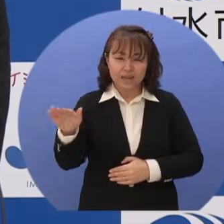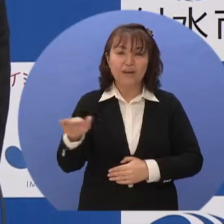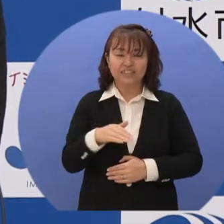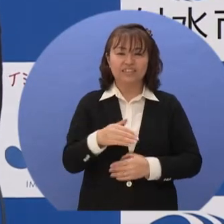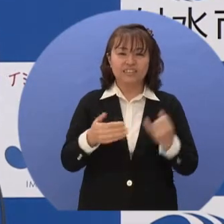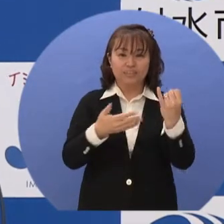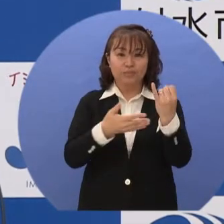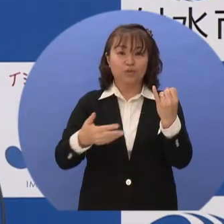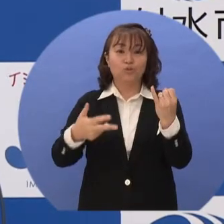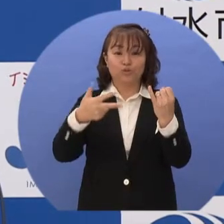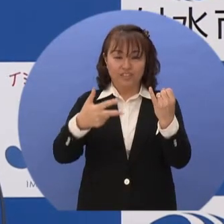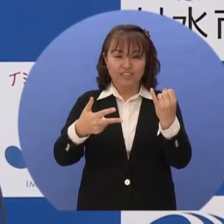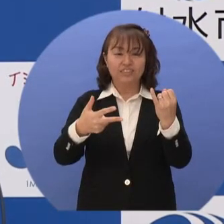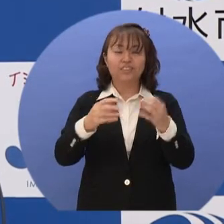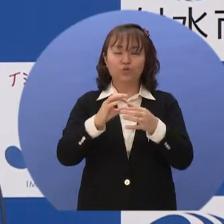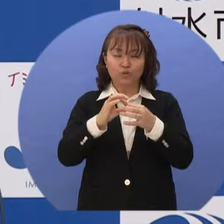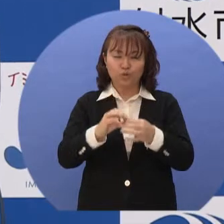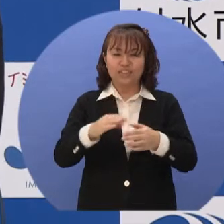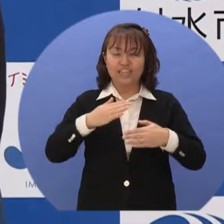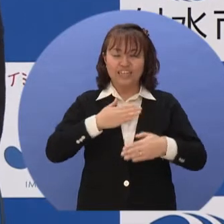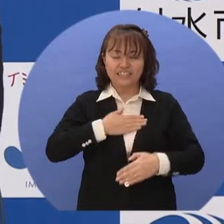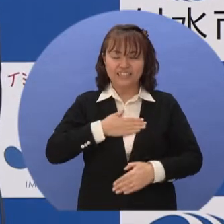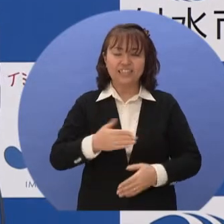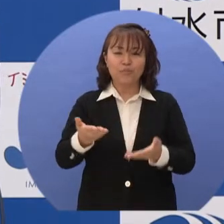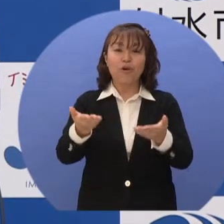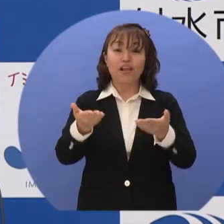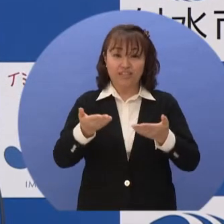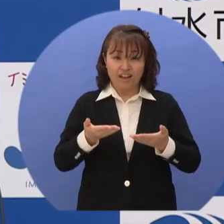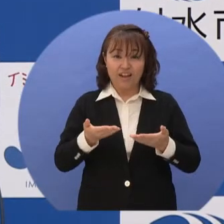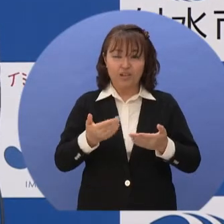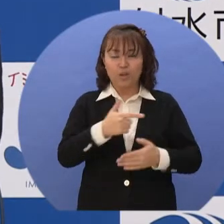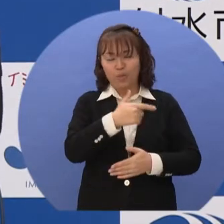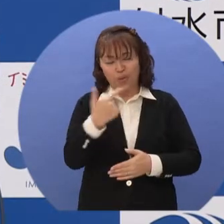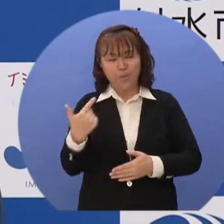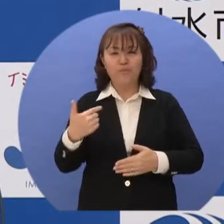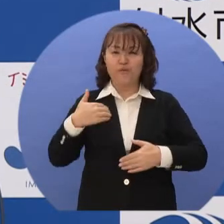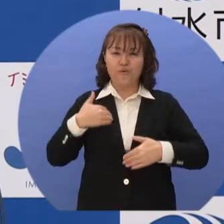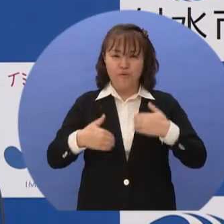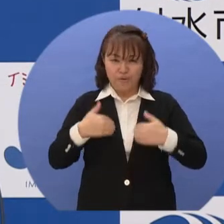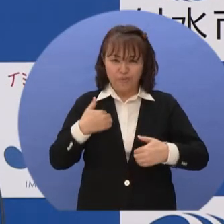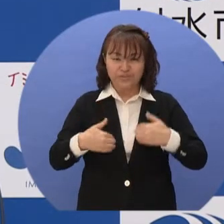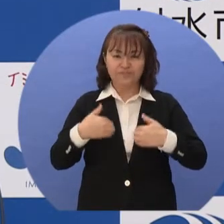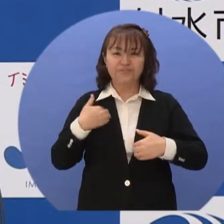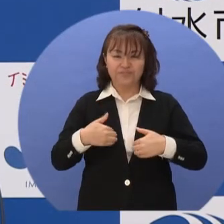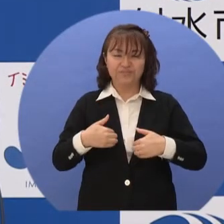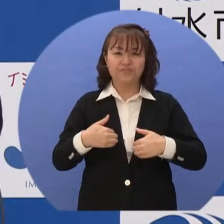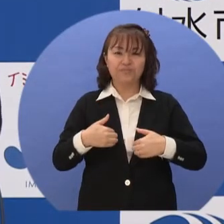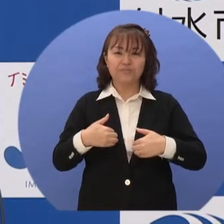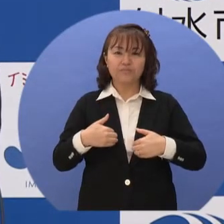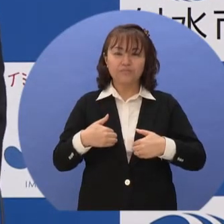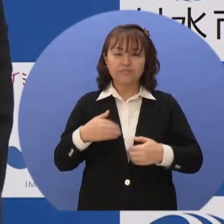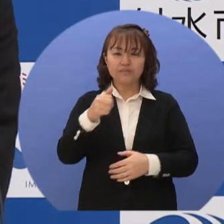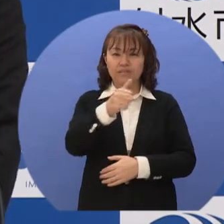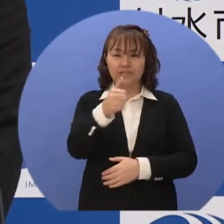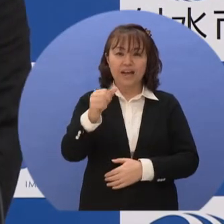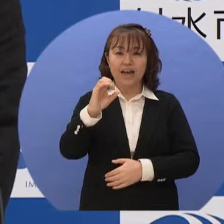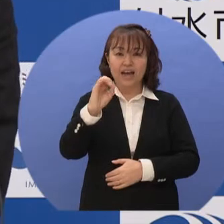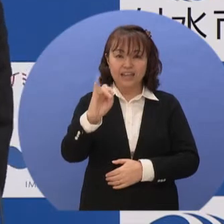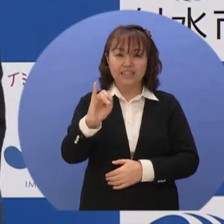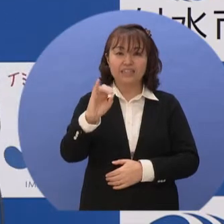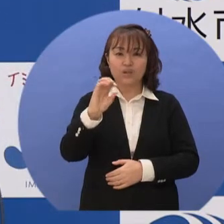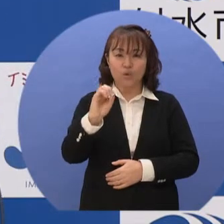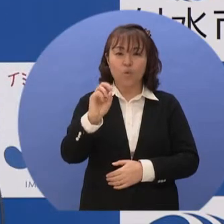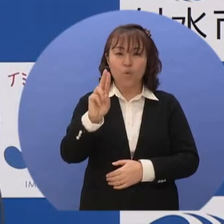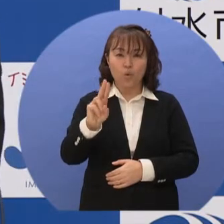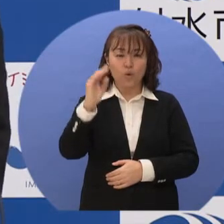ついてえ知っていただいたということについてはま大変私どもも喜んでおりますえまずはこの大王位化を